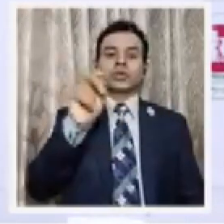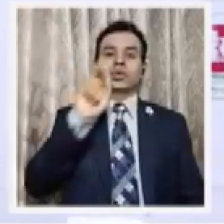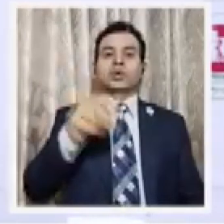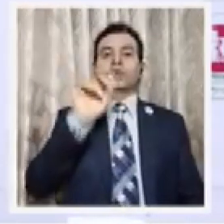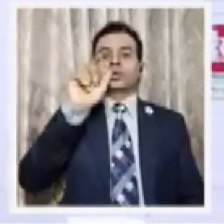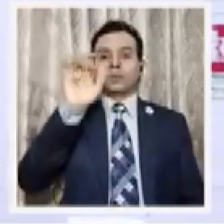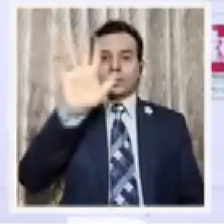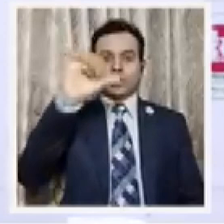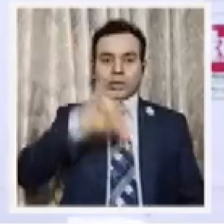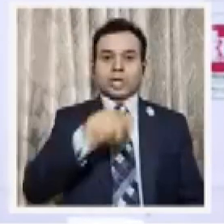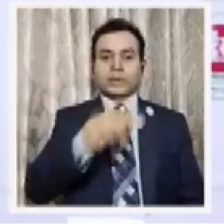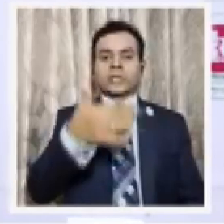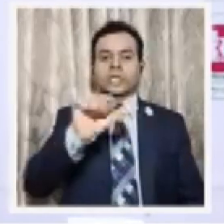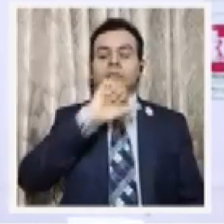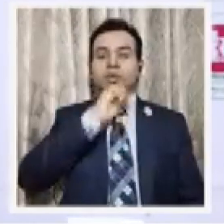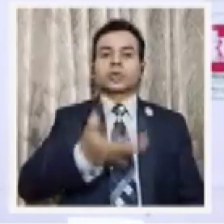41 থেকে 50 বছর 422 জন,